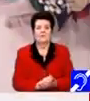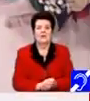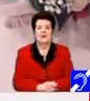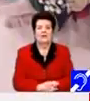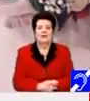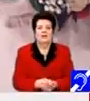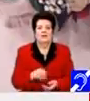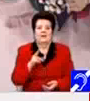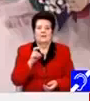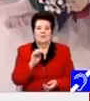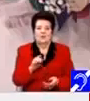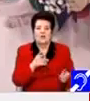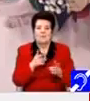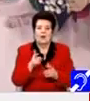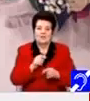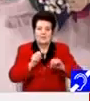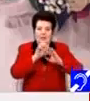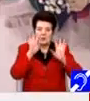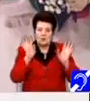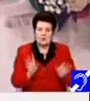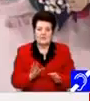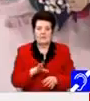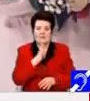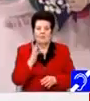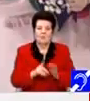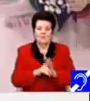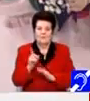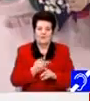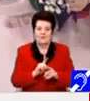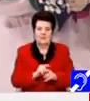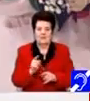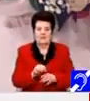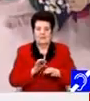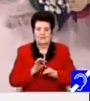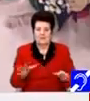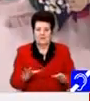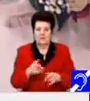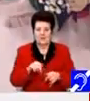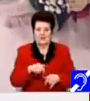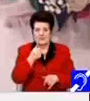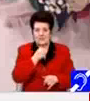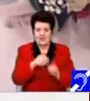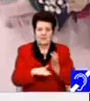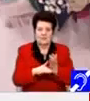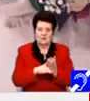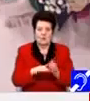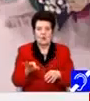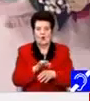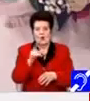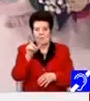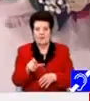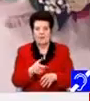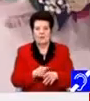Suntem în post, dar pregătirile pentru nunțile ce vor urma sunt întoi. Expoziția Celebration vine și în acest an în ajutorul mirilor.